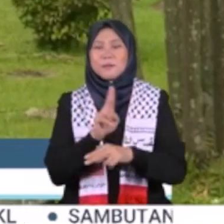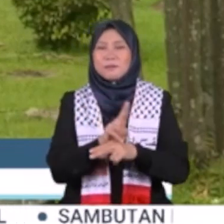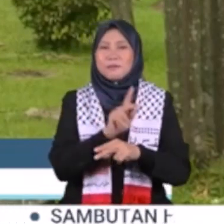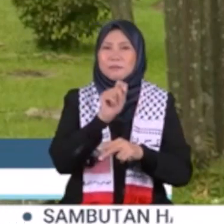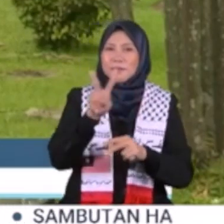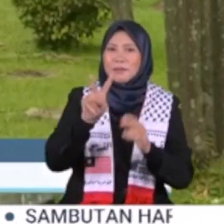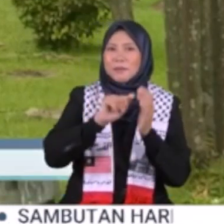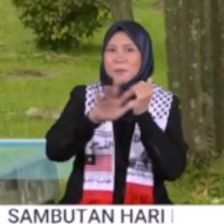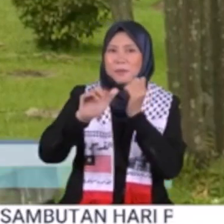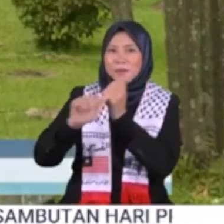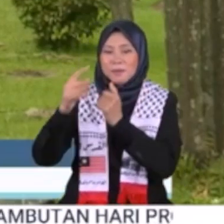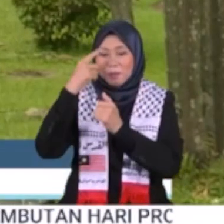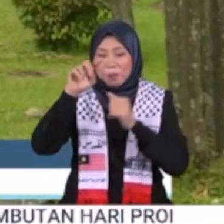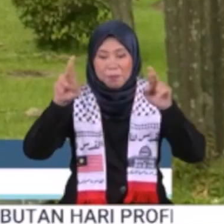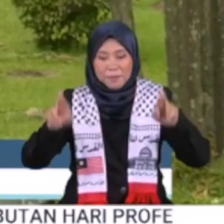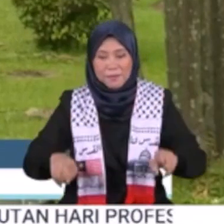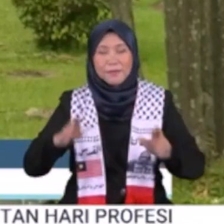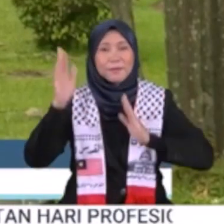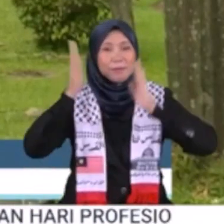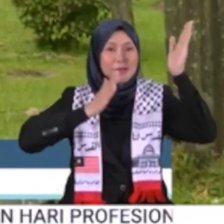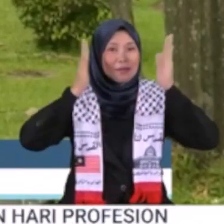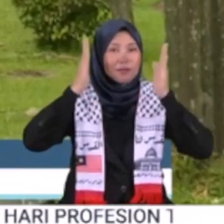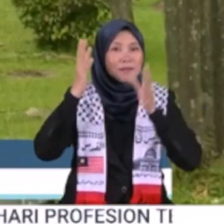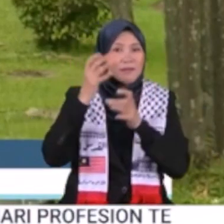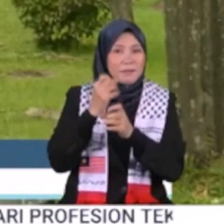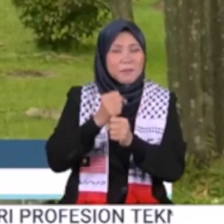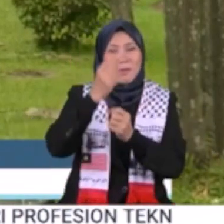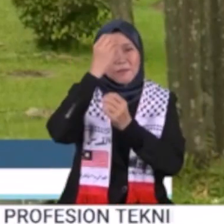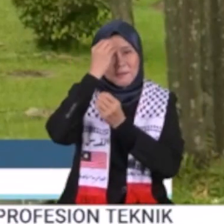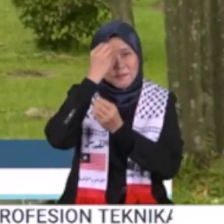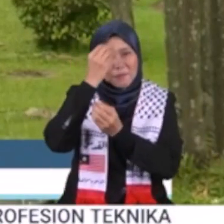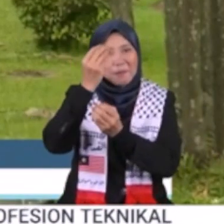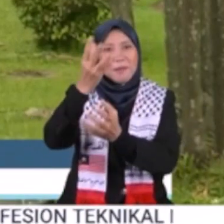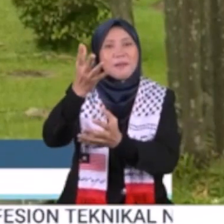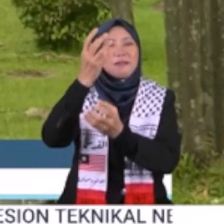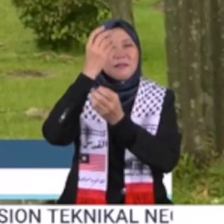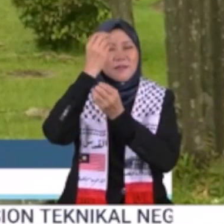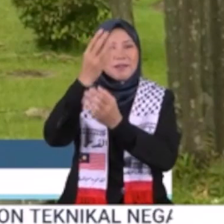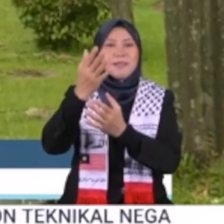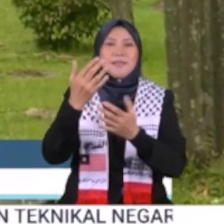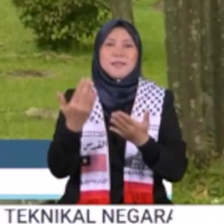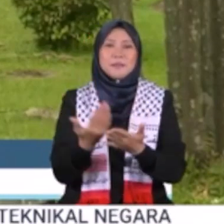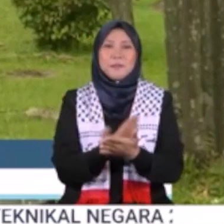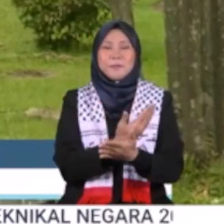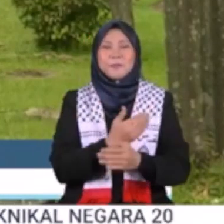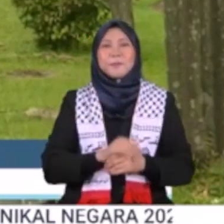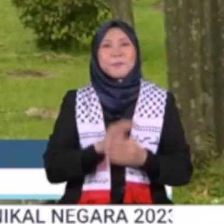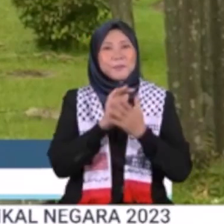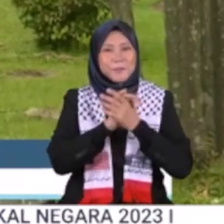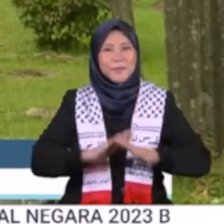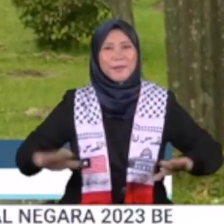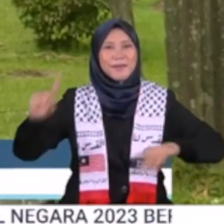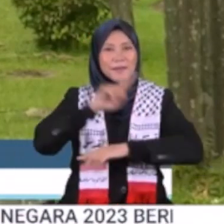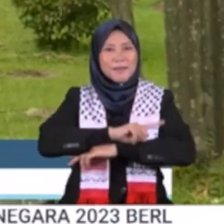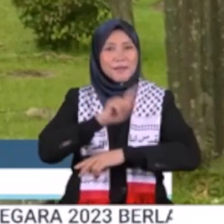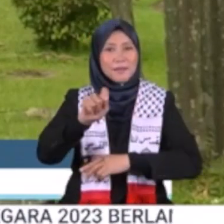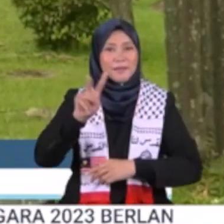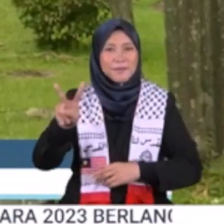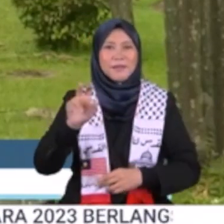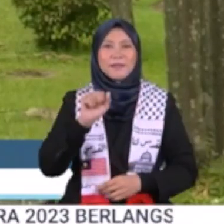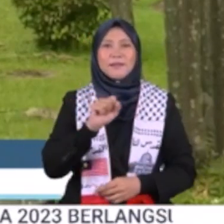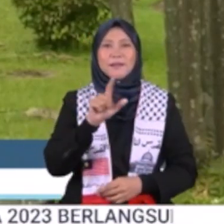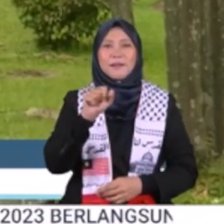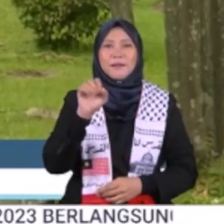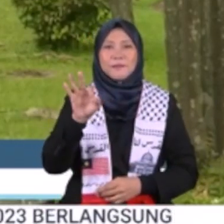platform khususnya buat rakyat Malaysia dalam mendapatkan sumber dan informasi semasa. Selamat Hari Televisyen Sedunia, Alif